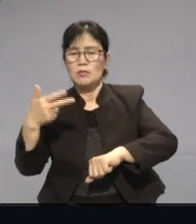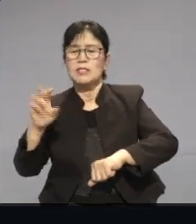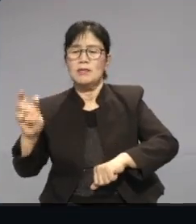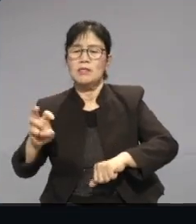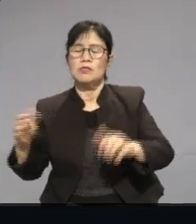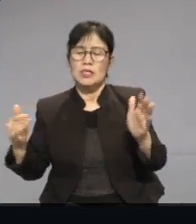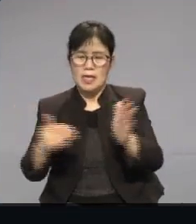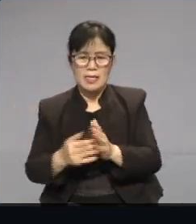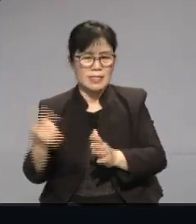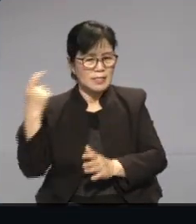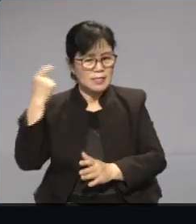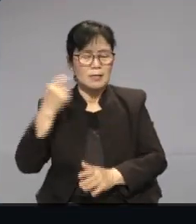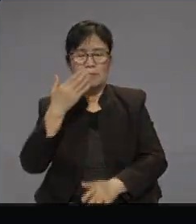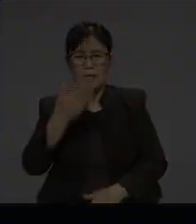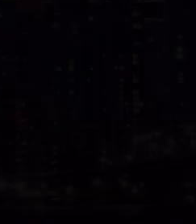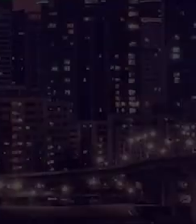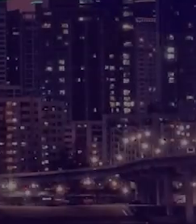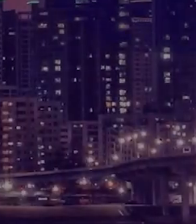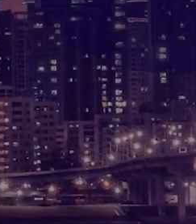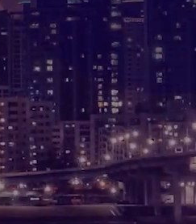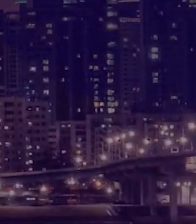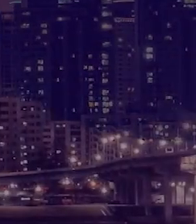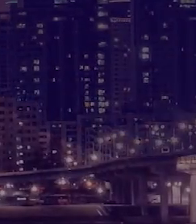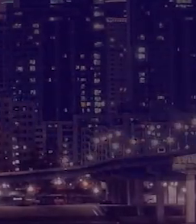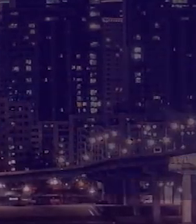7시부터는들을 수 있습니다